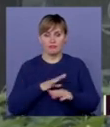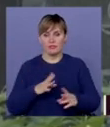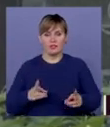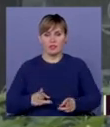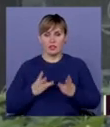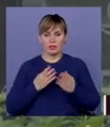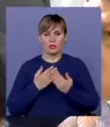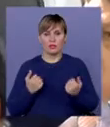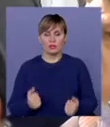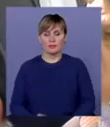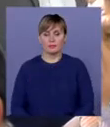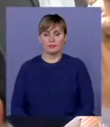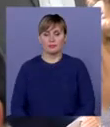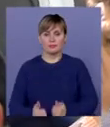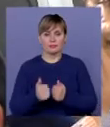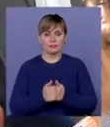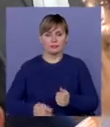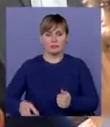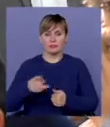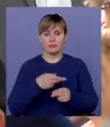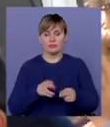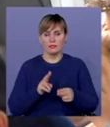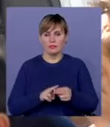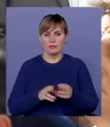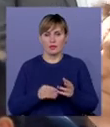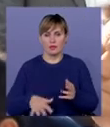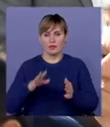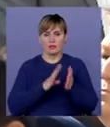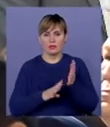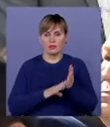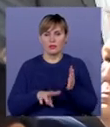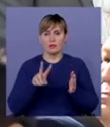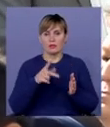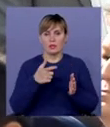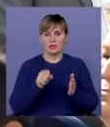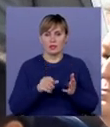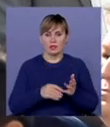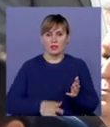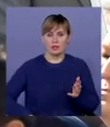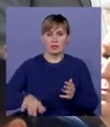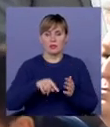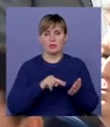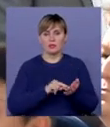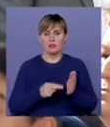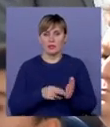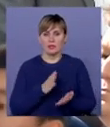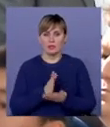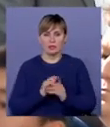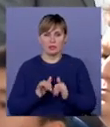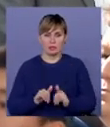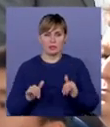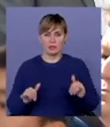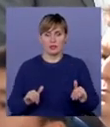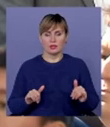восторге. Близлежащая к этим жилым массивам территория, там 92 гектара, запланировано